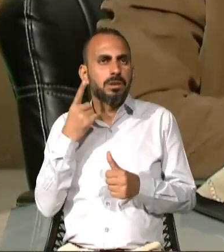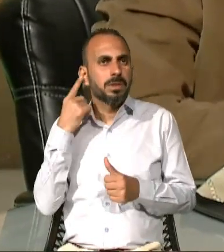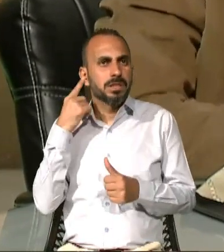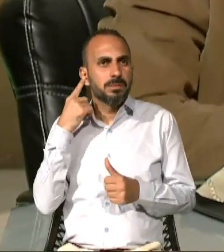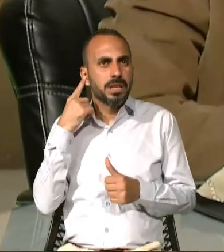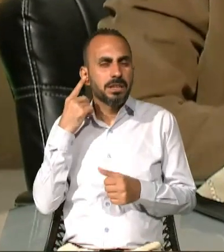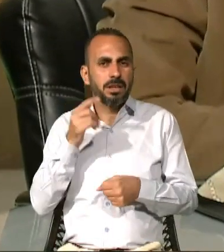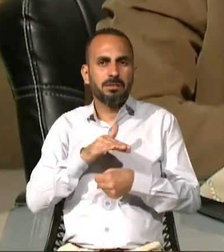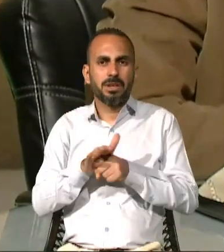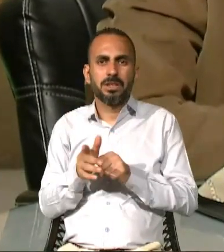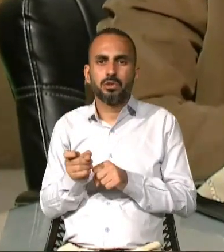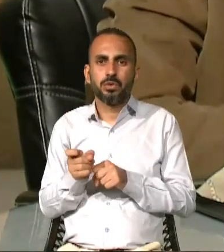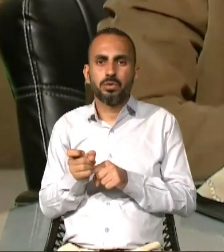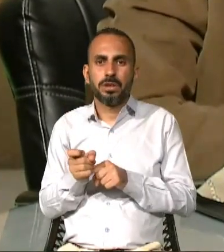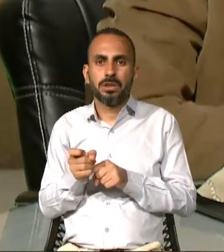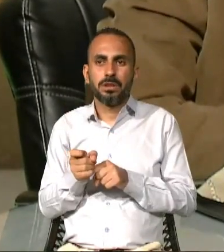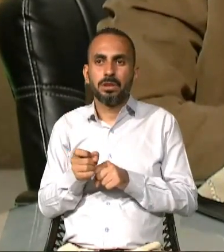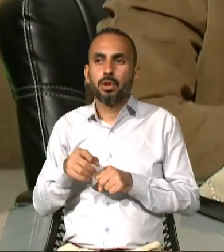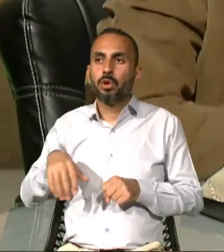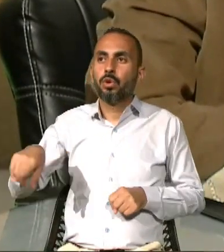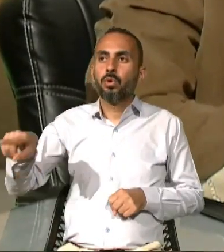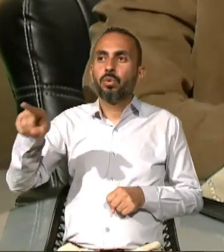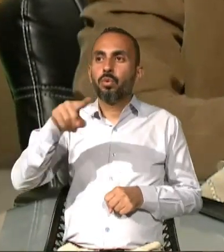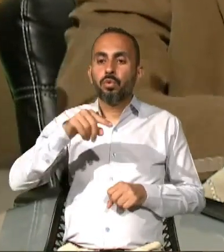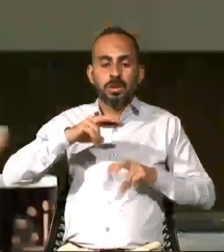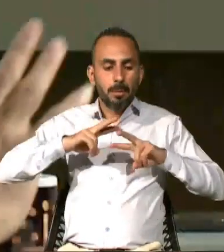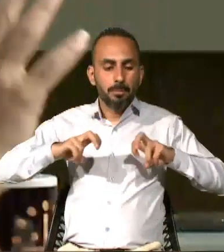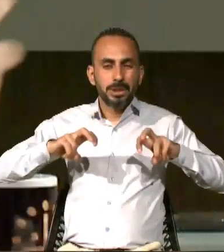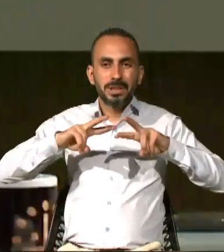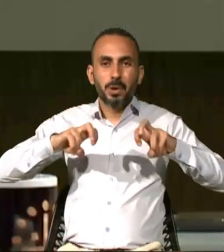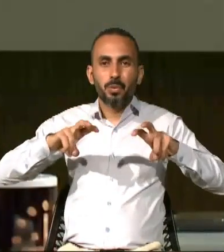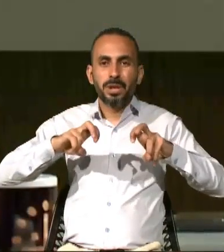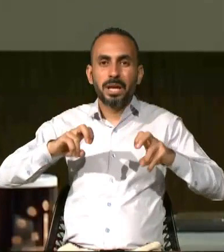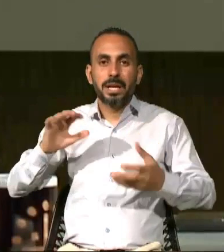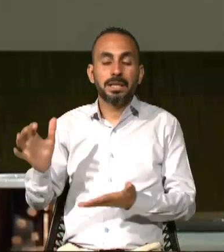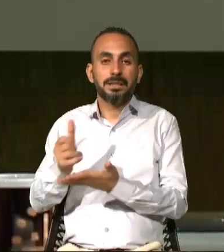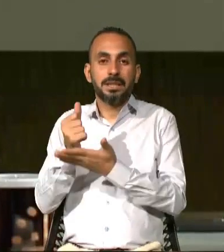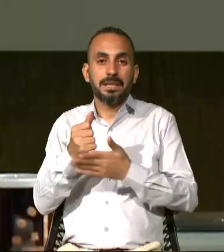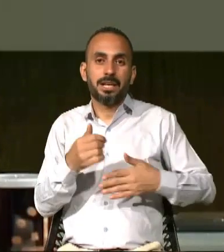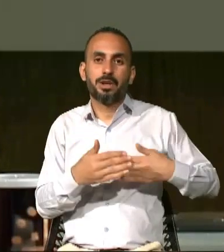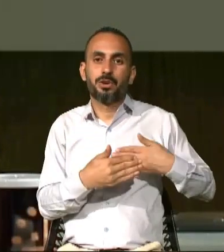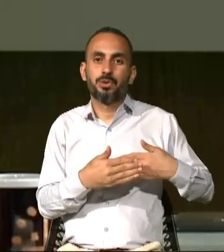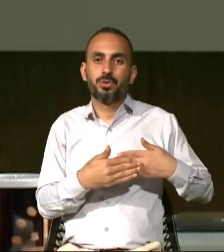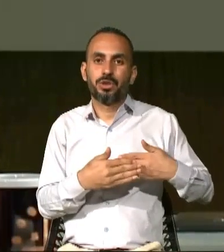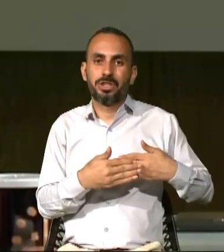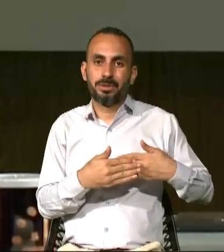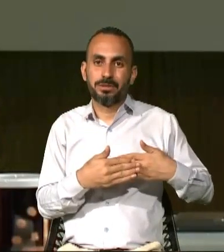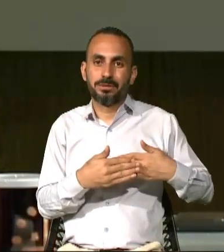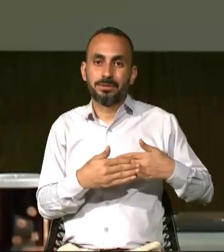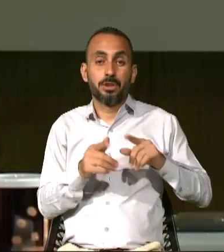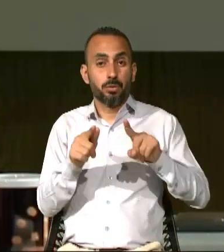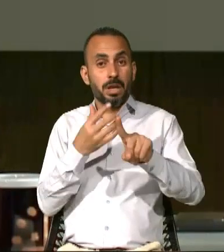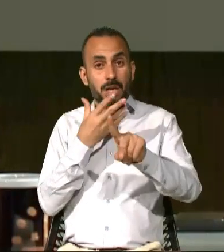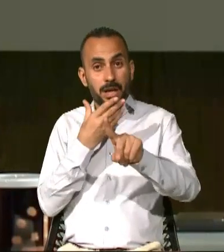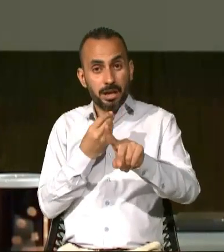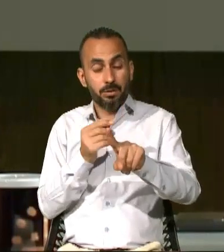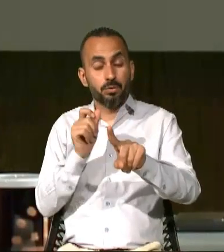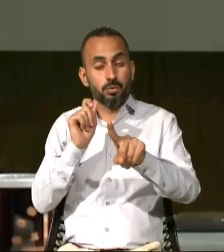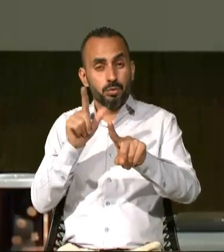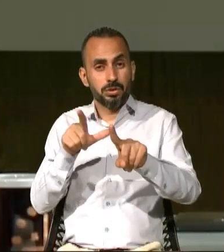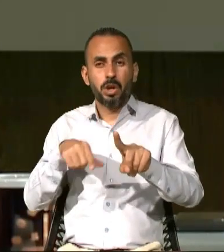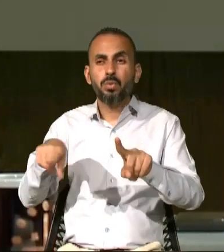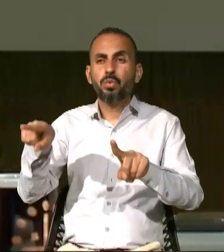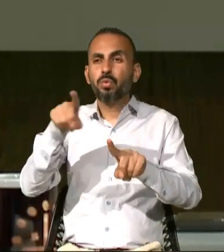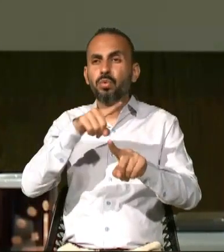القريبه. مزمور 91 انا سمعت كتير قوي الساكن في ستر هو حلو بصراحه. ورائع ومشجع